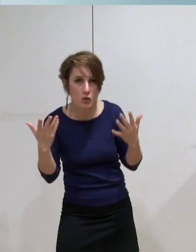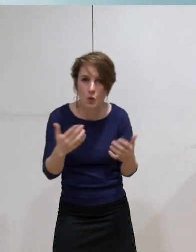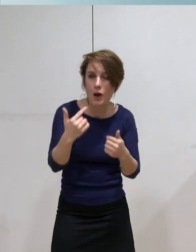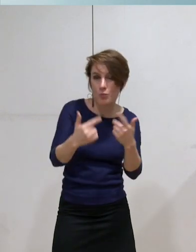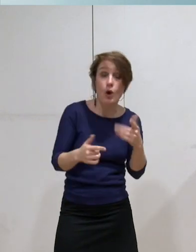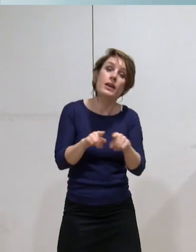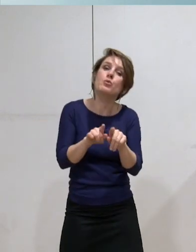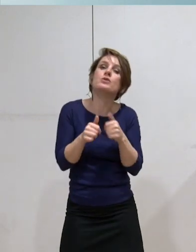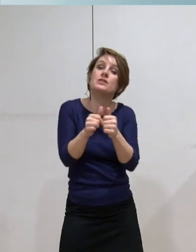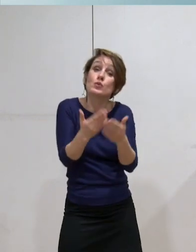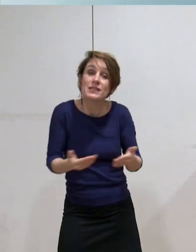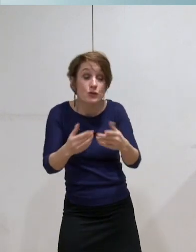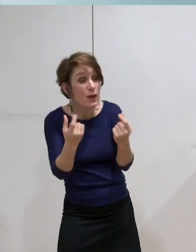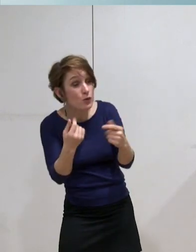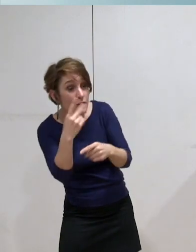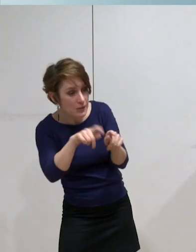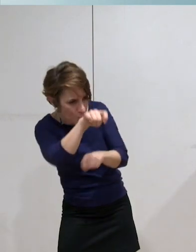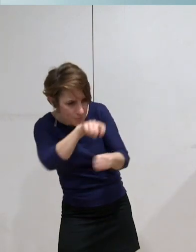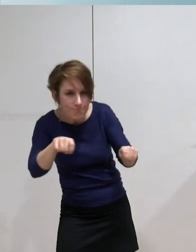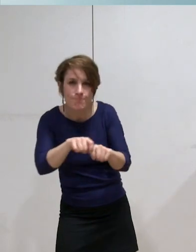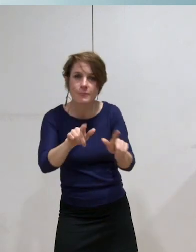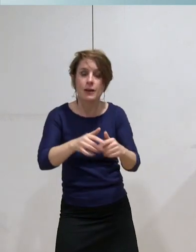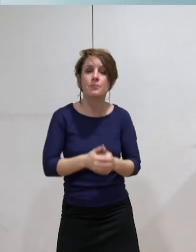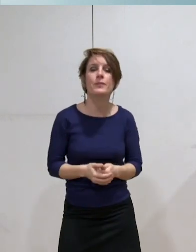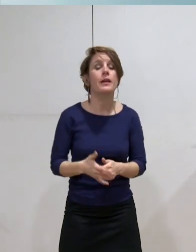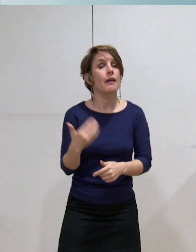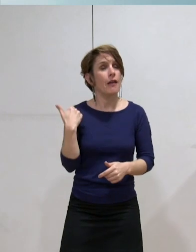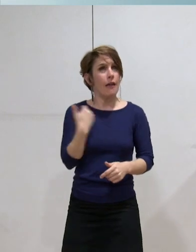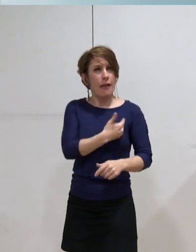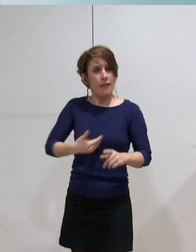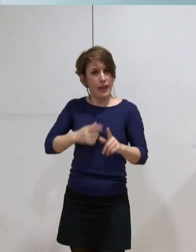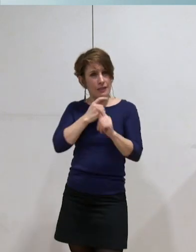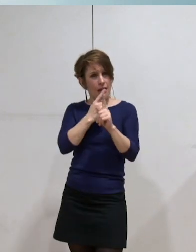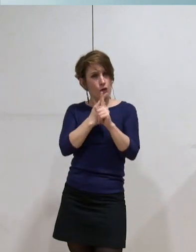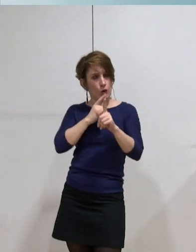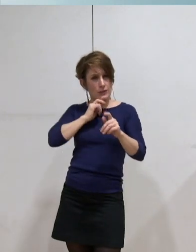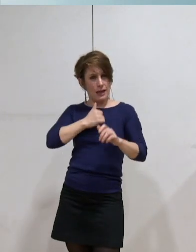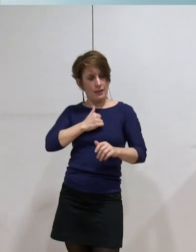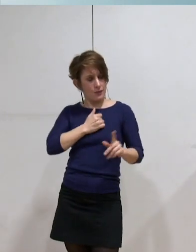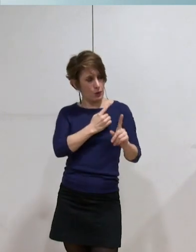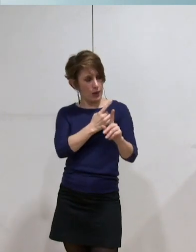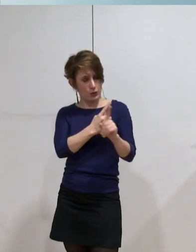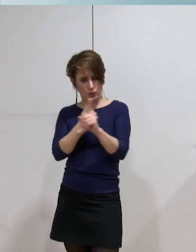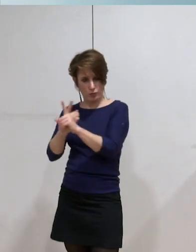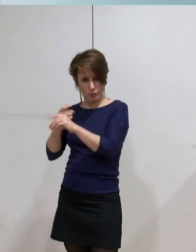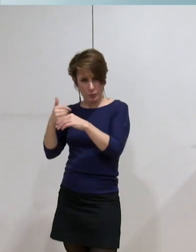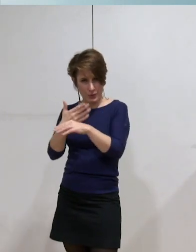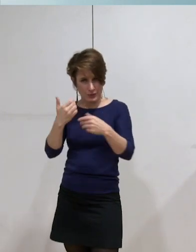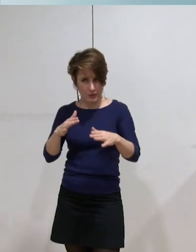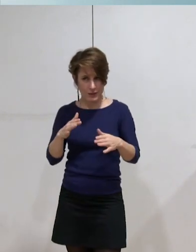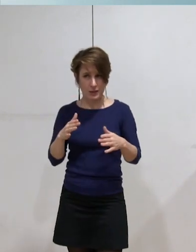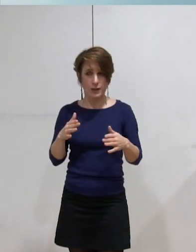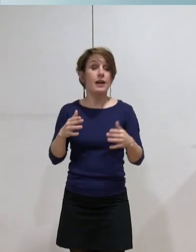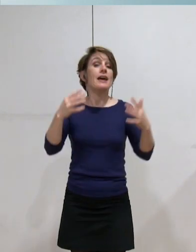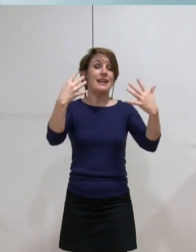situation financière les derniers entretiens individuels qui ont eu lieu ont eu lieu sur la base de projection qui ont été faites par les